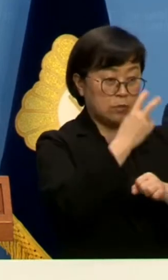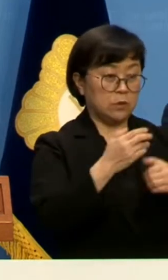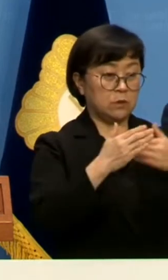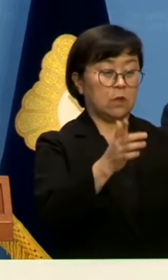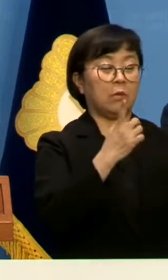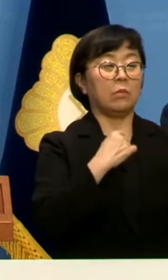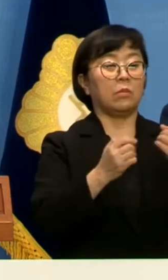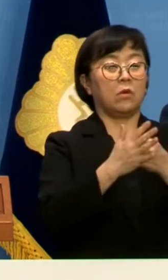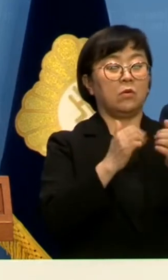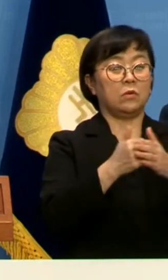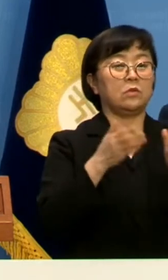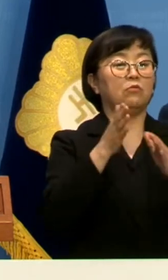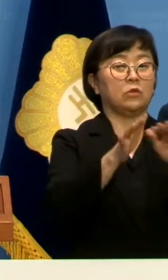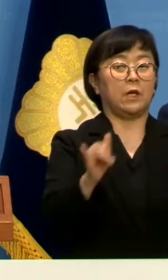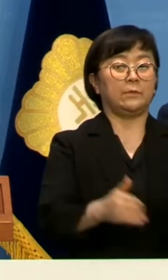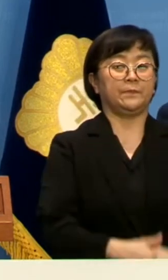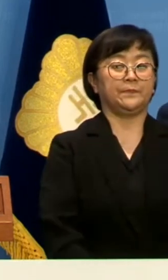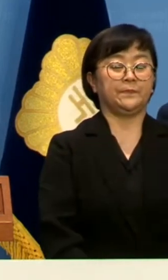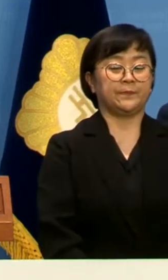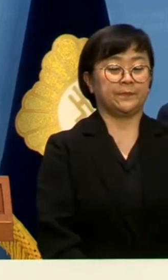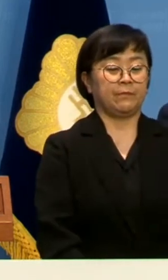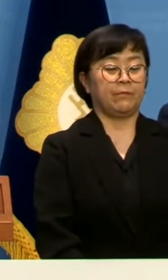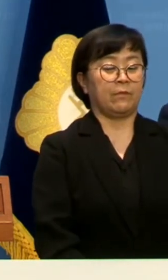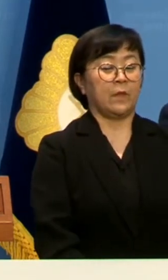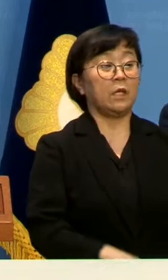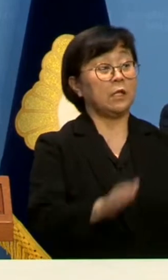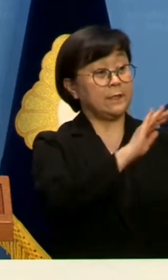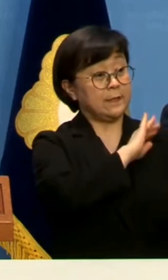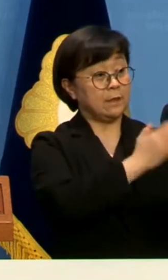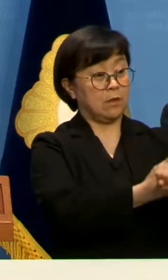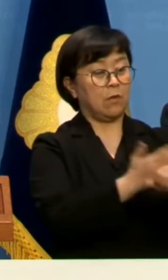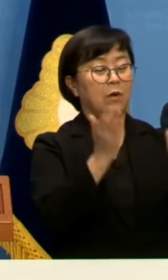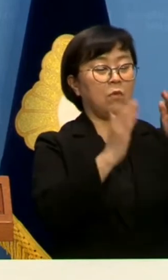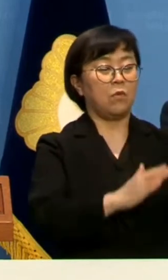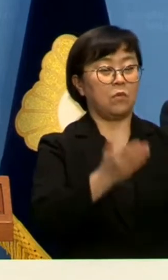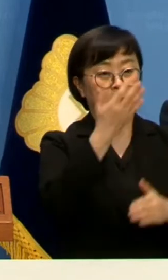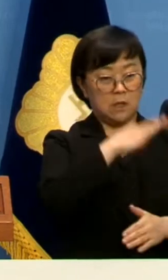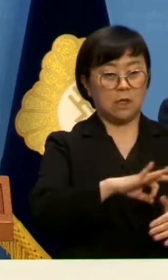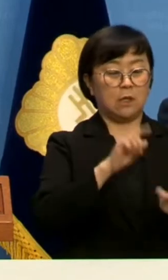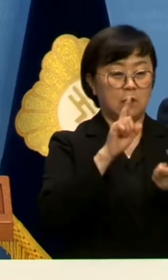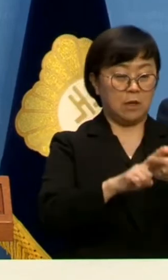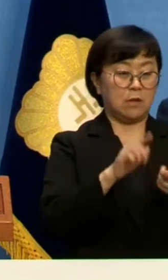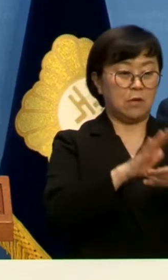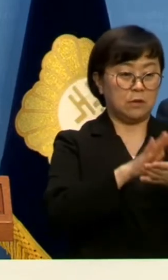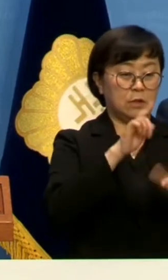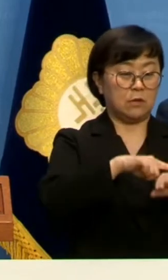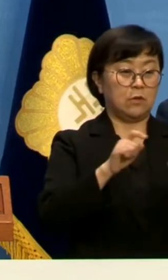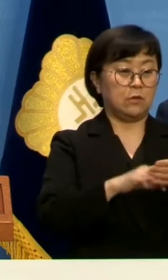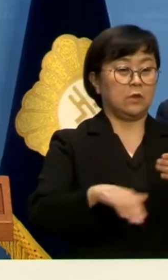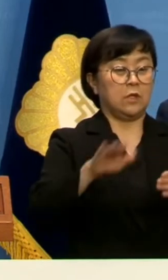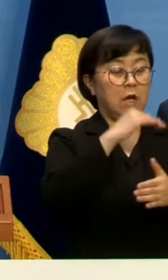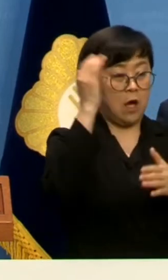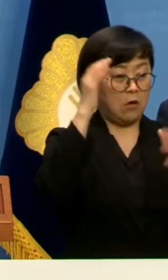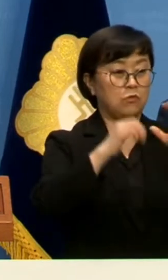진행해온 민생경제 전문가입니다. 이러한 실력과 공익에 대한 열정으로 서대문과 우리